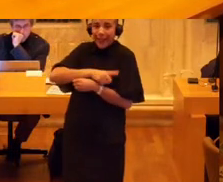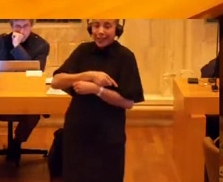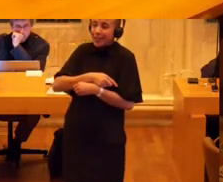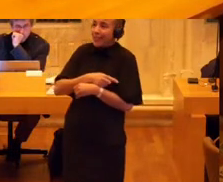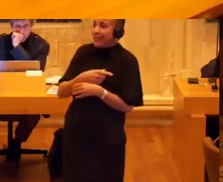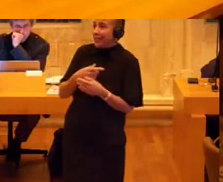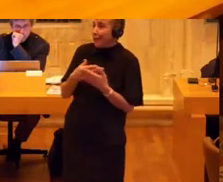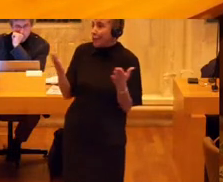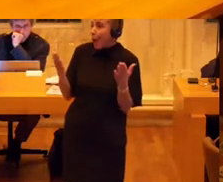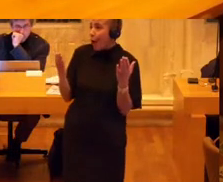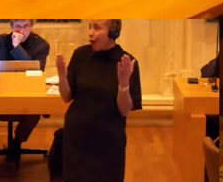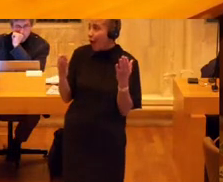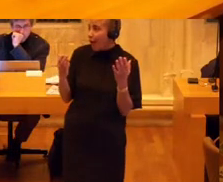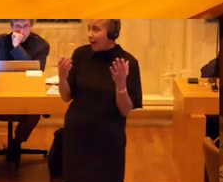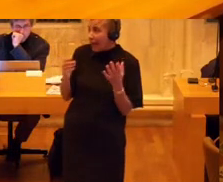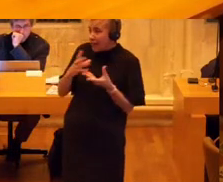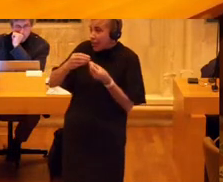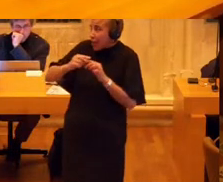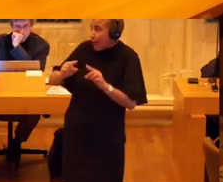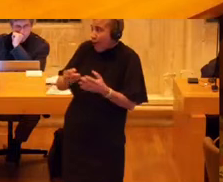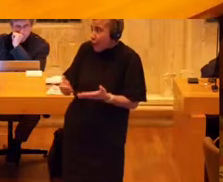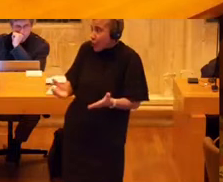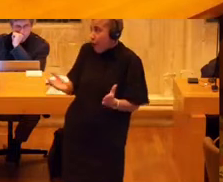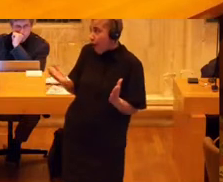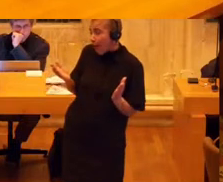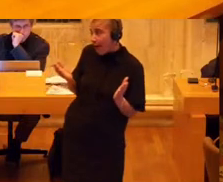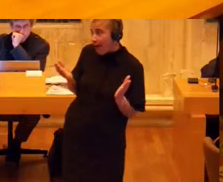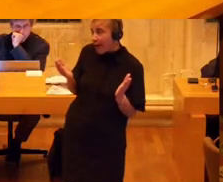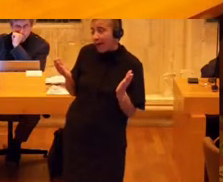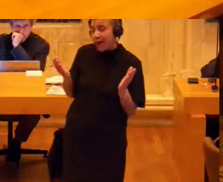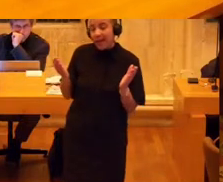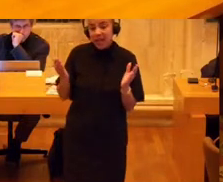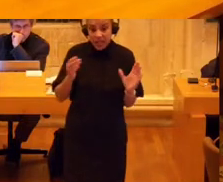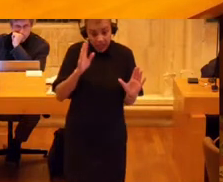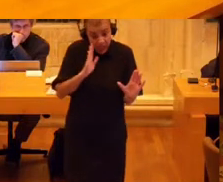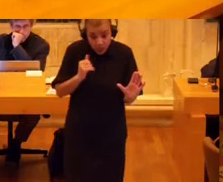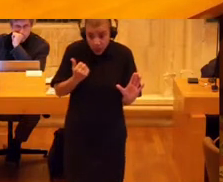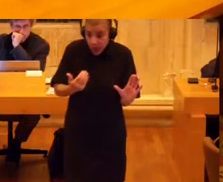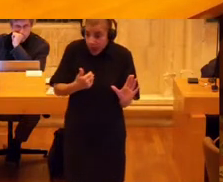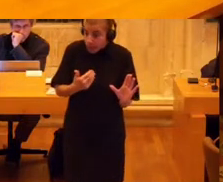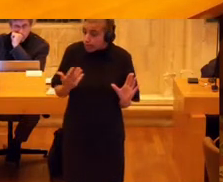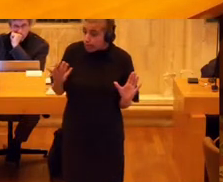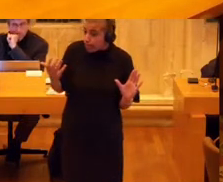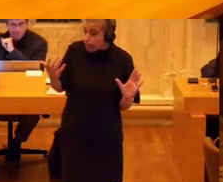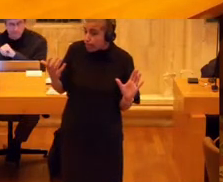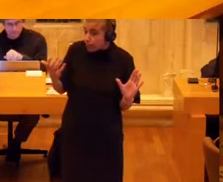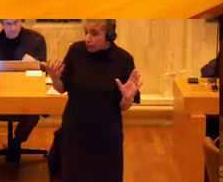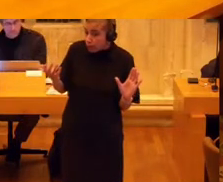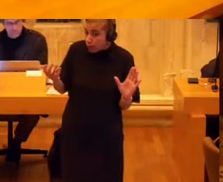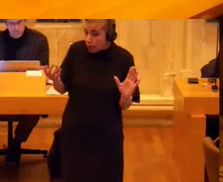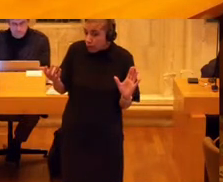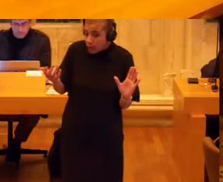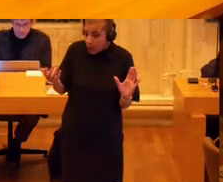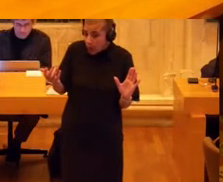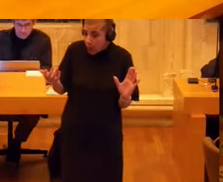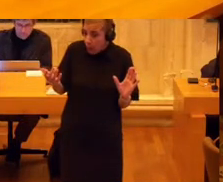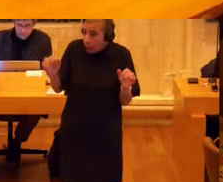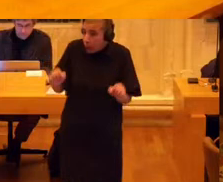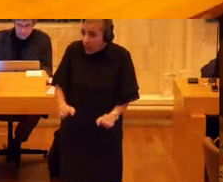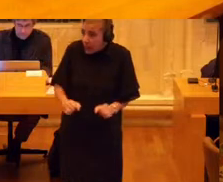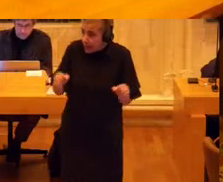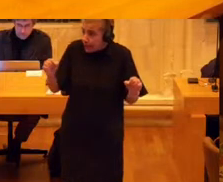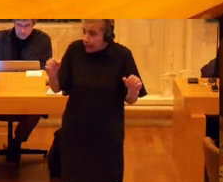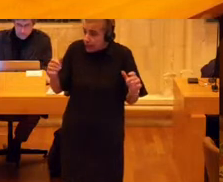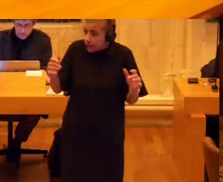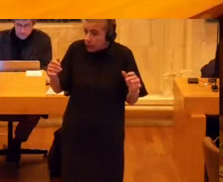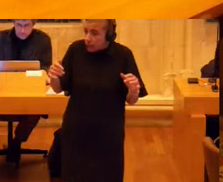Et pourquoi est-ce qu'on ne fait pas ici le choix justement de réduire ce mésusage, clairement,